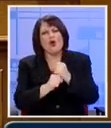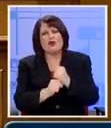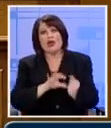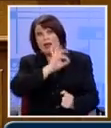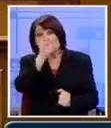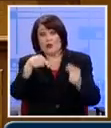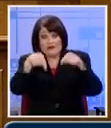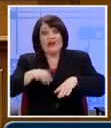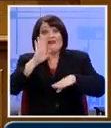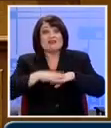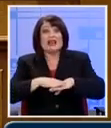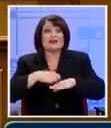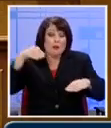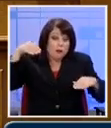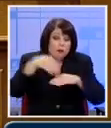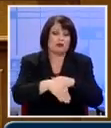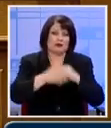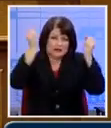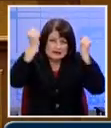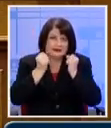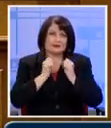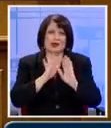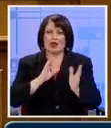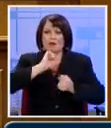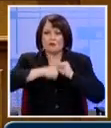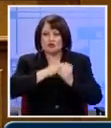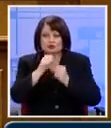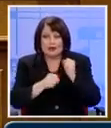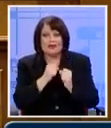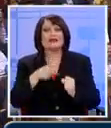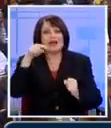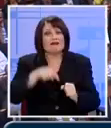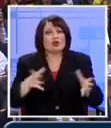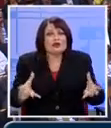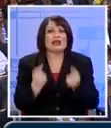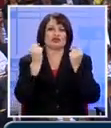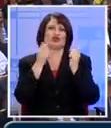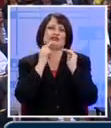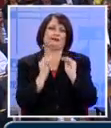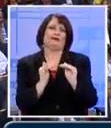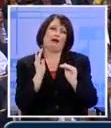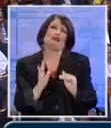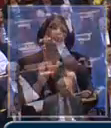φέρει εδώ στο χείλος της κρεοκοπίας και προσπαθείτε απεγνωσμένα αυτό να το διασώσετε.